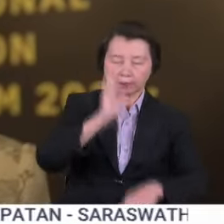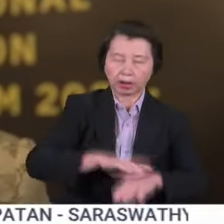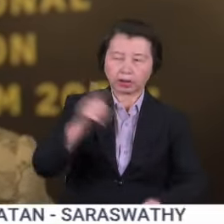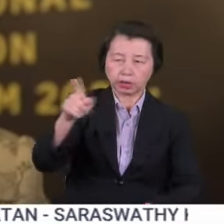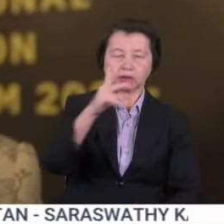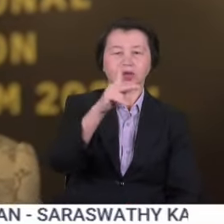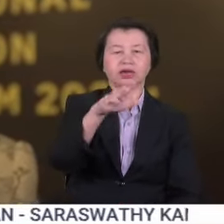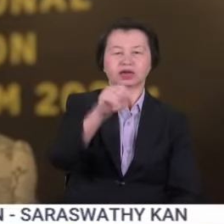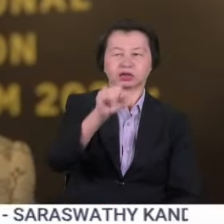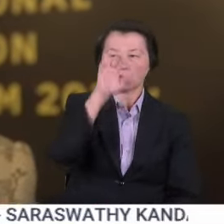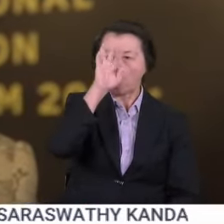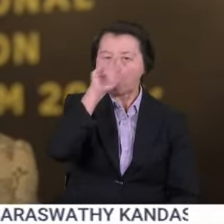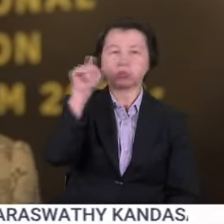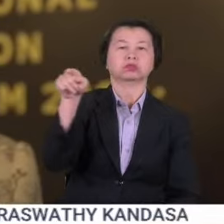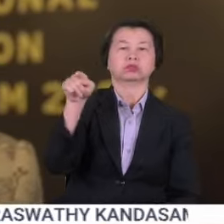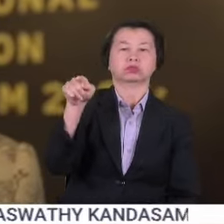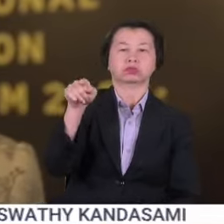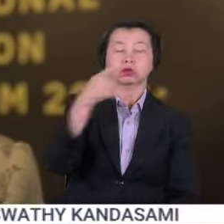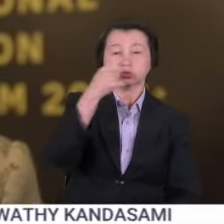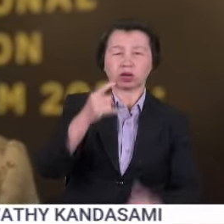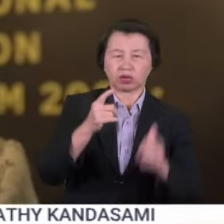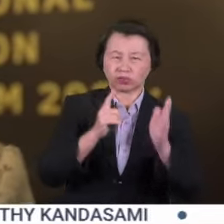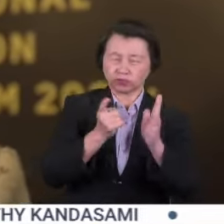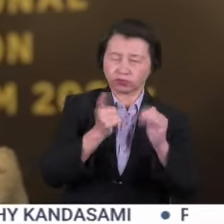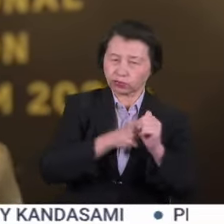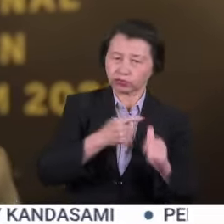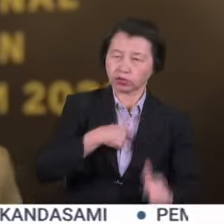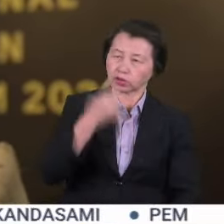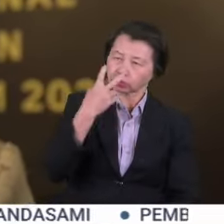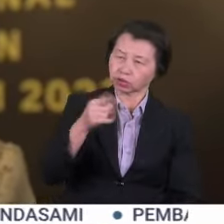sulu. Sebab bagi saya daripada mula saya melihat